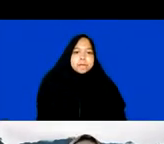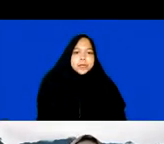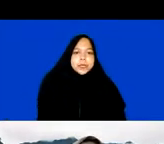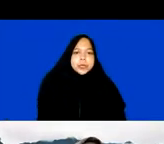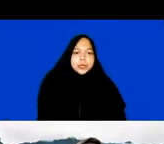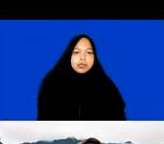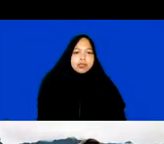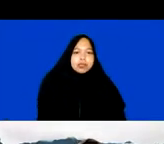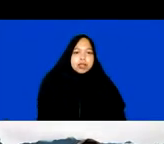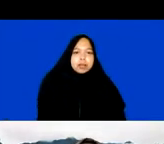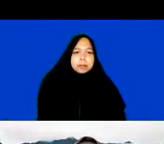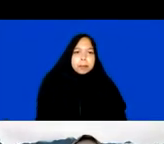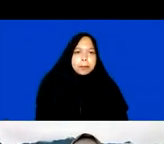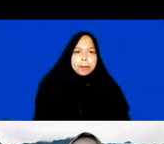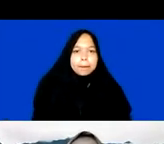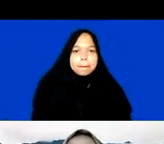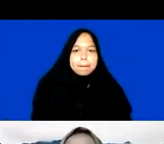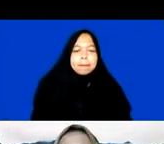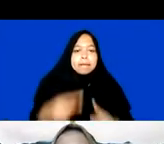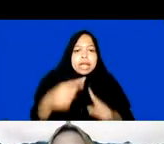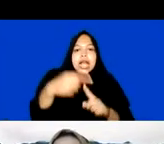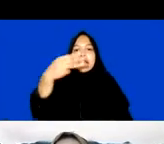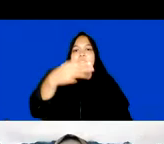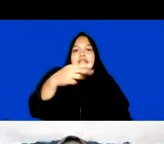dari segi teknik pewarnaannya ya, Mas, ya, tadi.